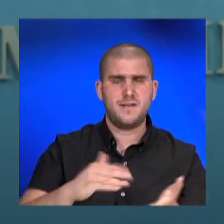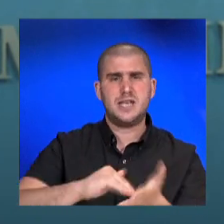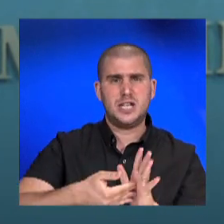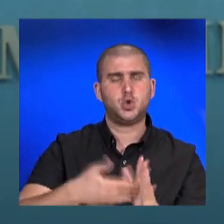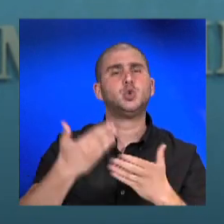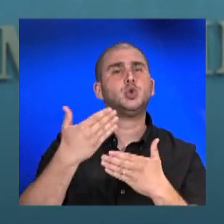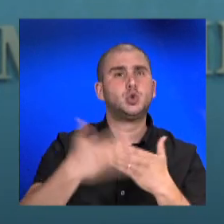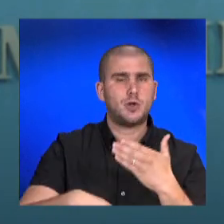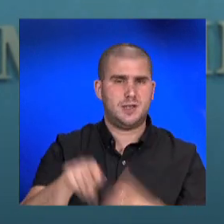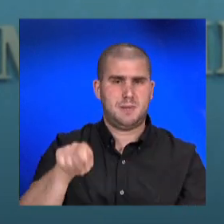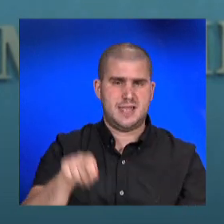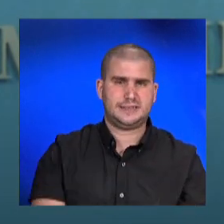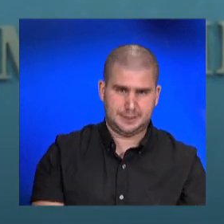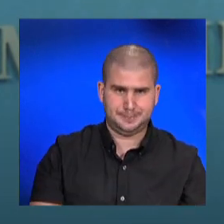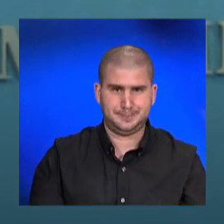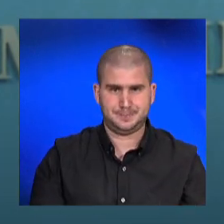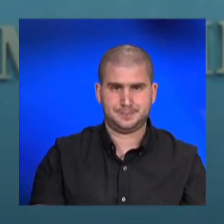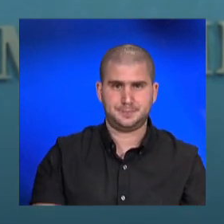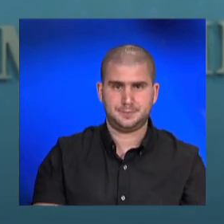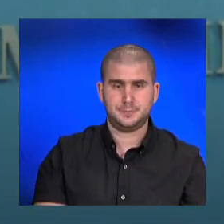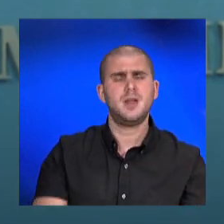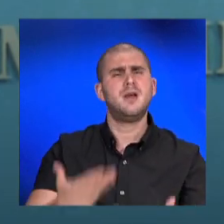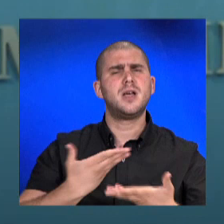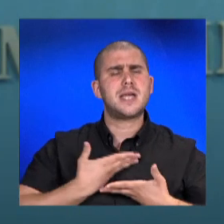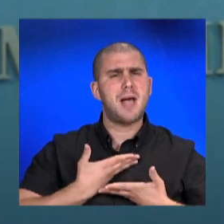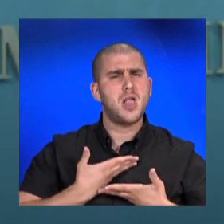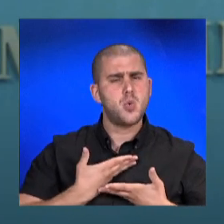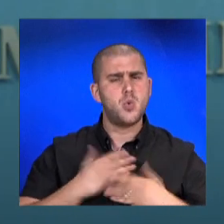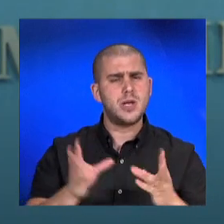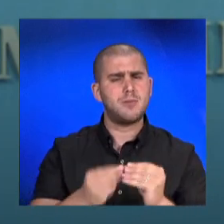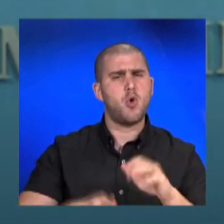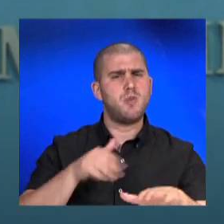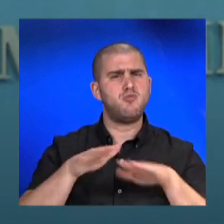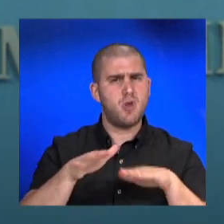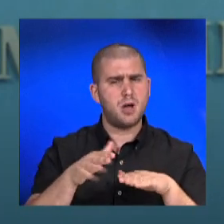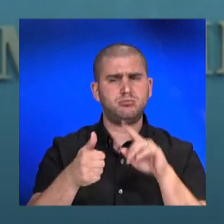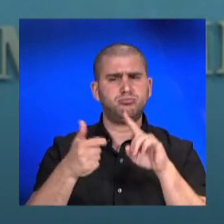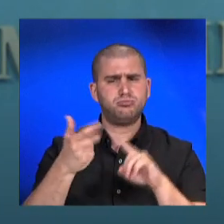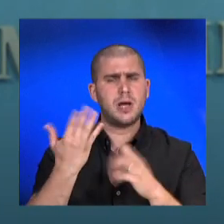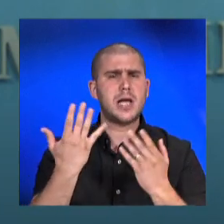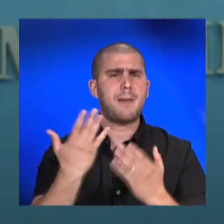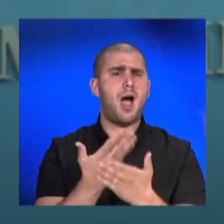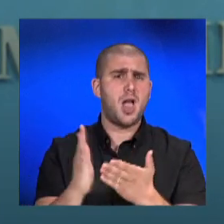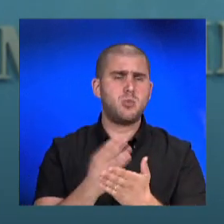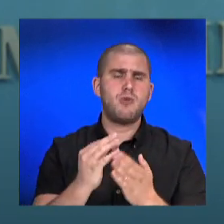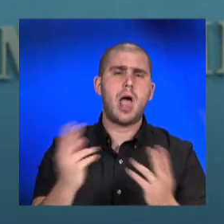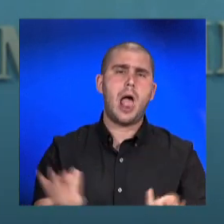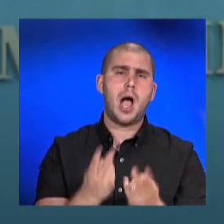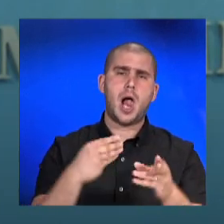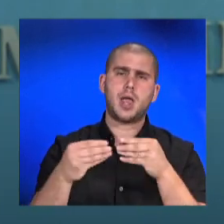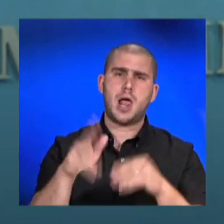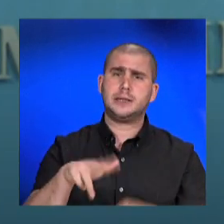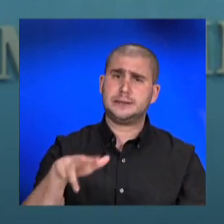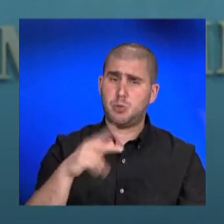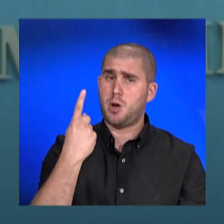בכנסת. קיבלנו ביחד עם ראש הממשלה מספר החלטות כדי להקל על ציבורים. אחת שפרסמנו